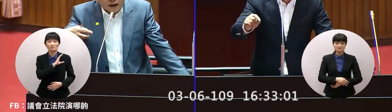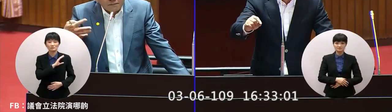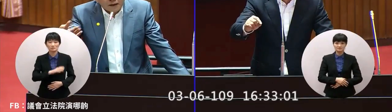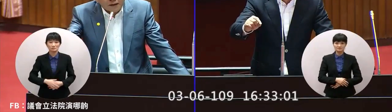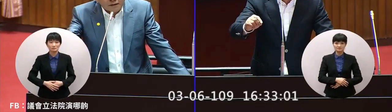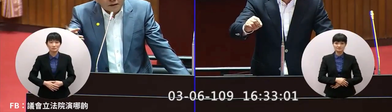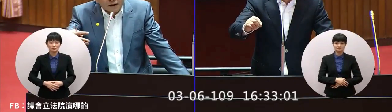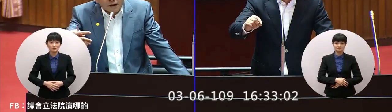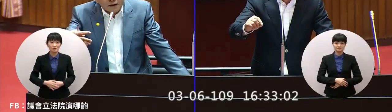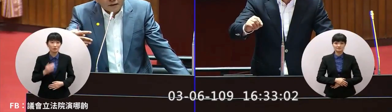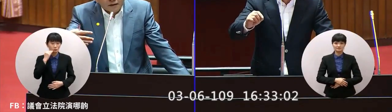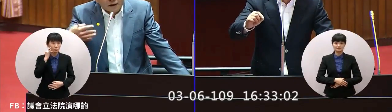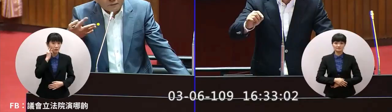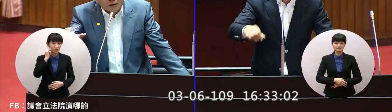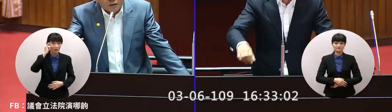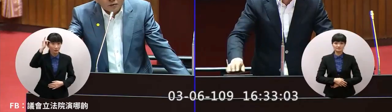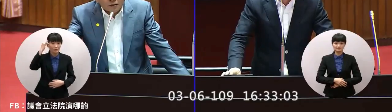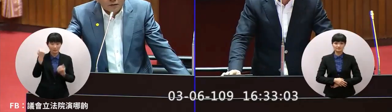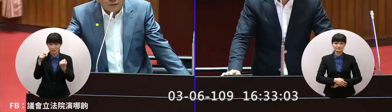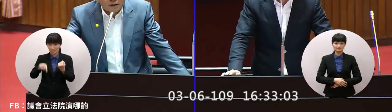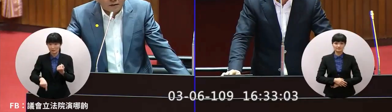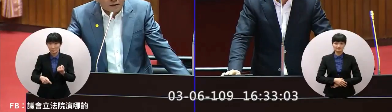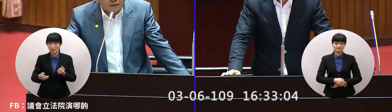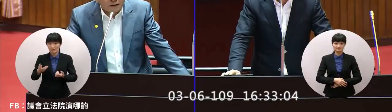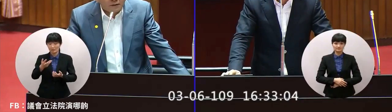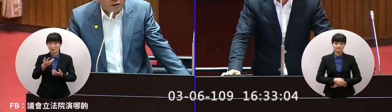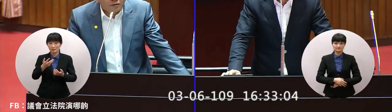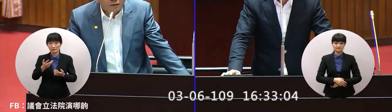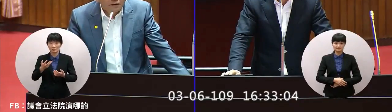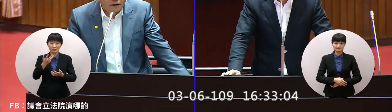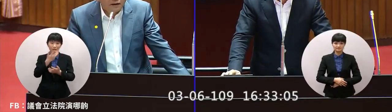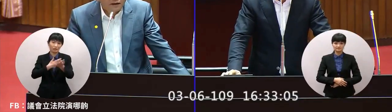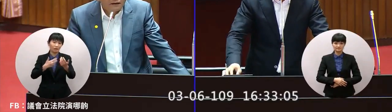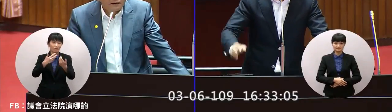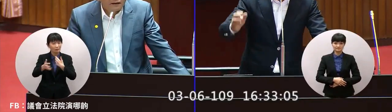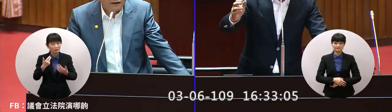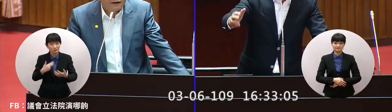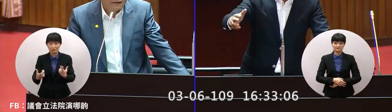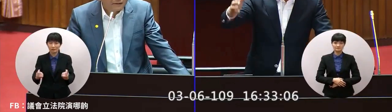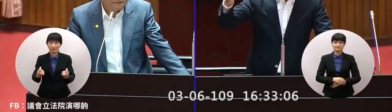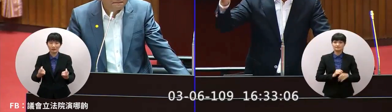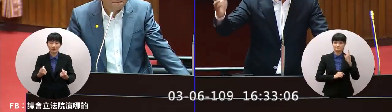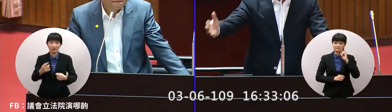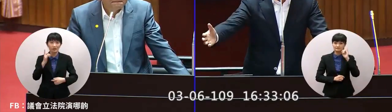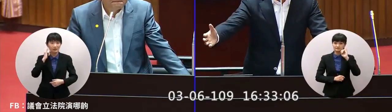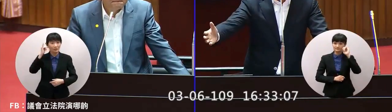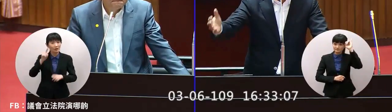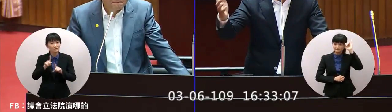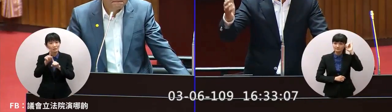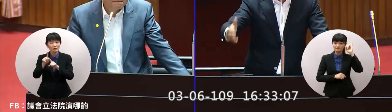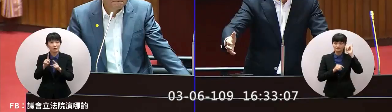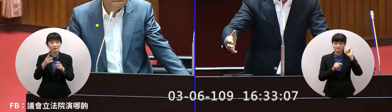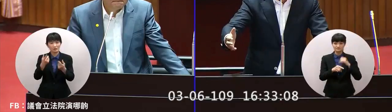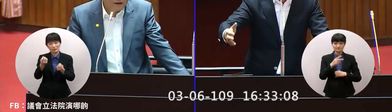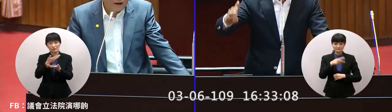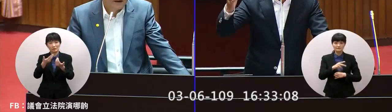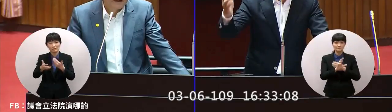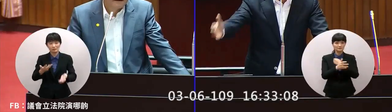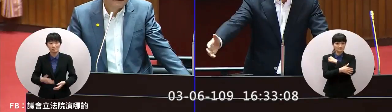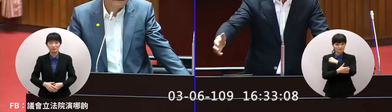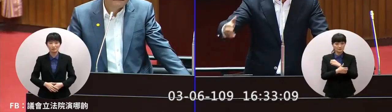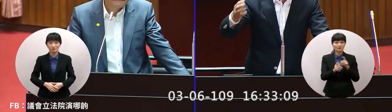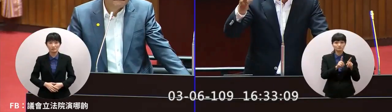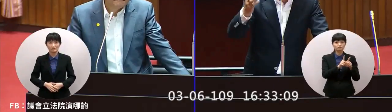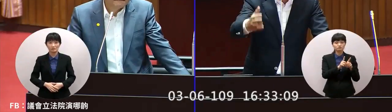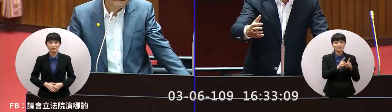在， 阿嬷在，伊若袂沟通，阿嬷底下嘛袂沟通啊。 阿嬷甲伊家己病患会当真好沟通，